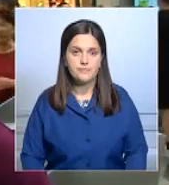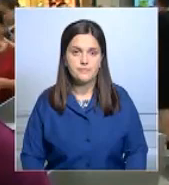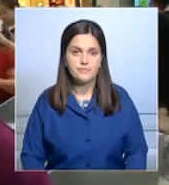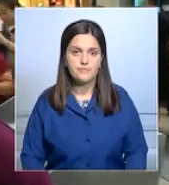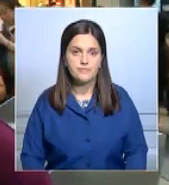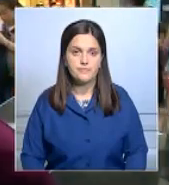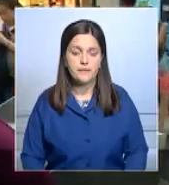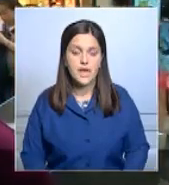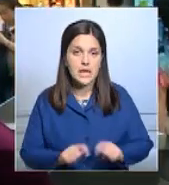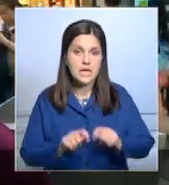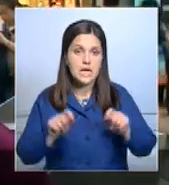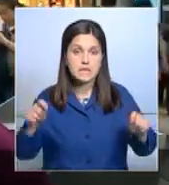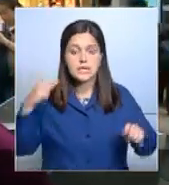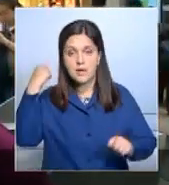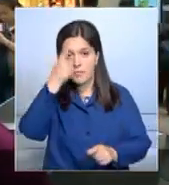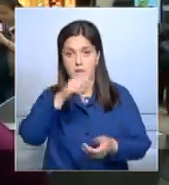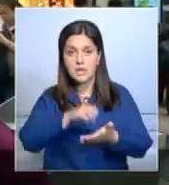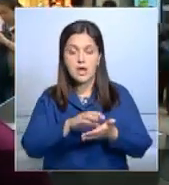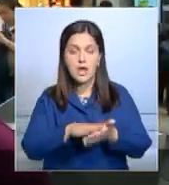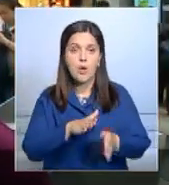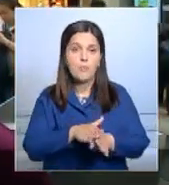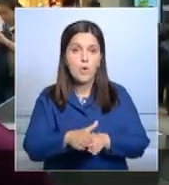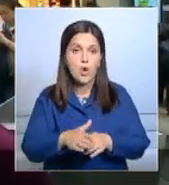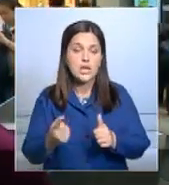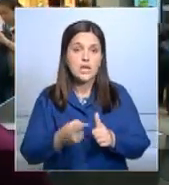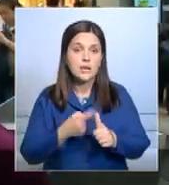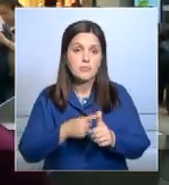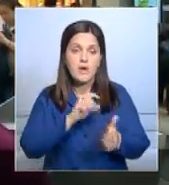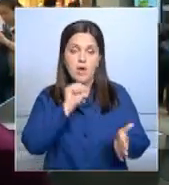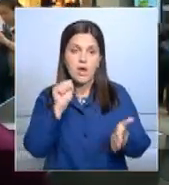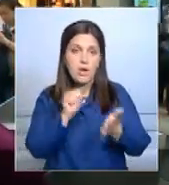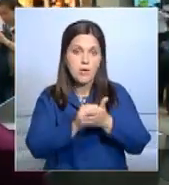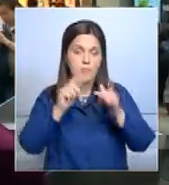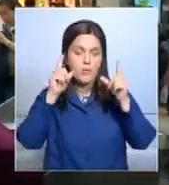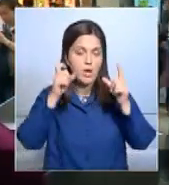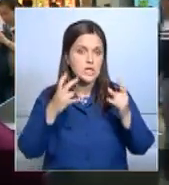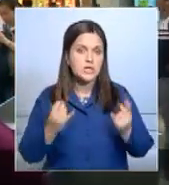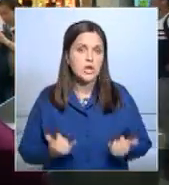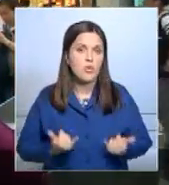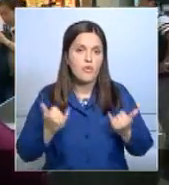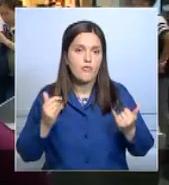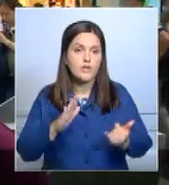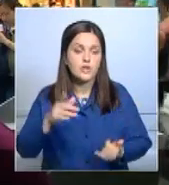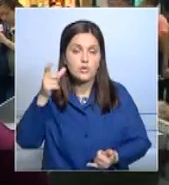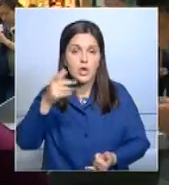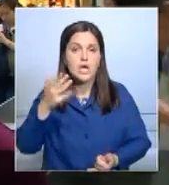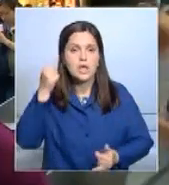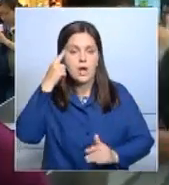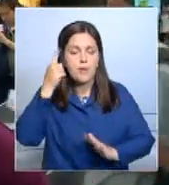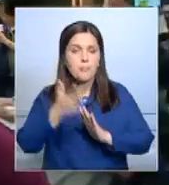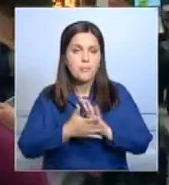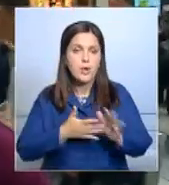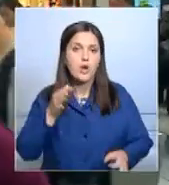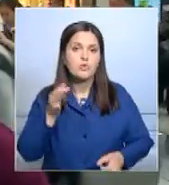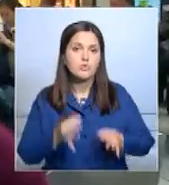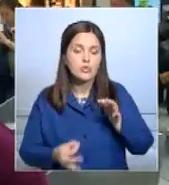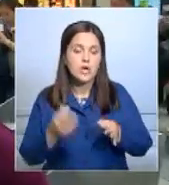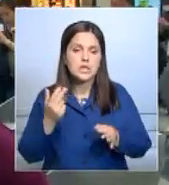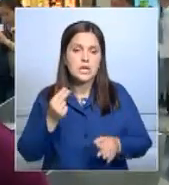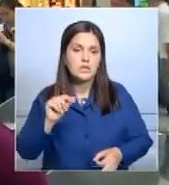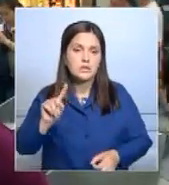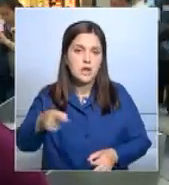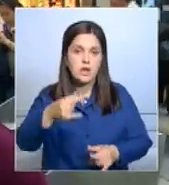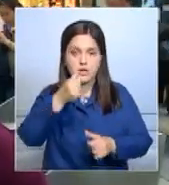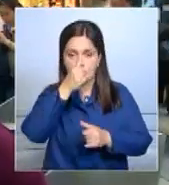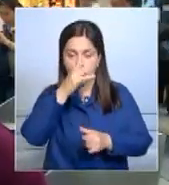Раскрытие персональных данных, включая полные имена и публикация фотографий, неуважение к частной жизни. Я понимаю, что у судов могло не остаться иных способов